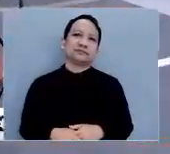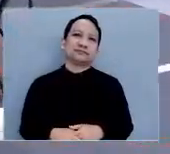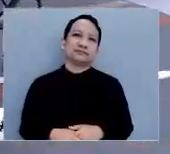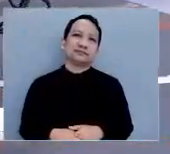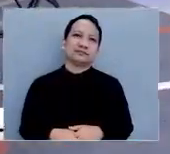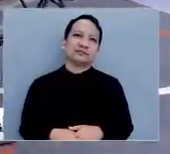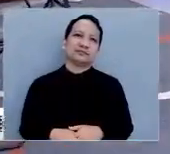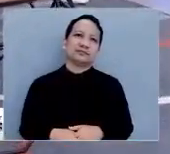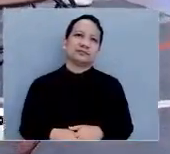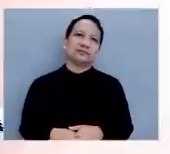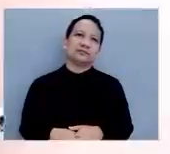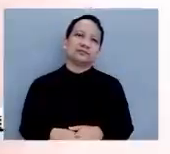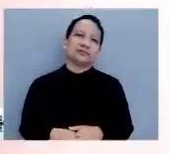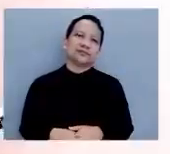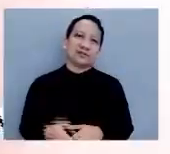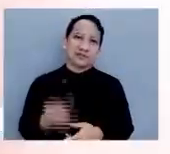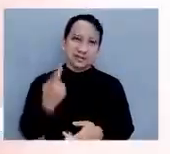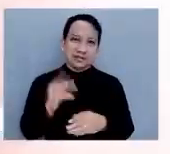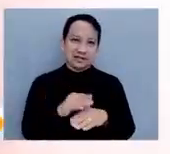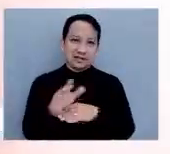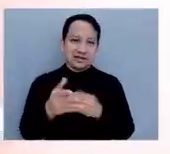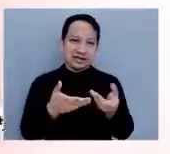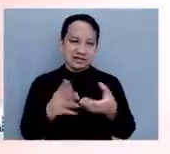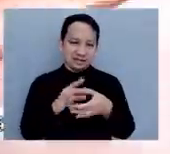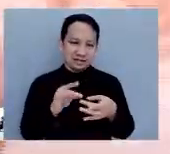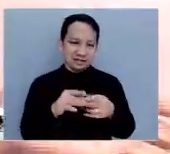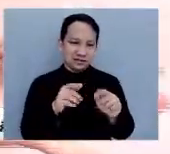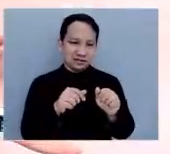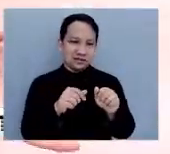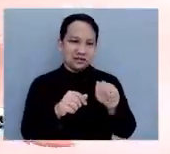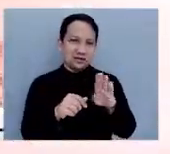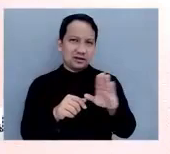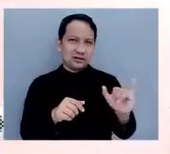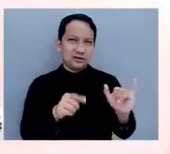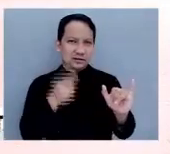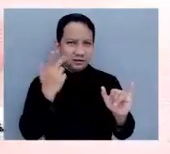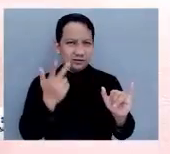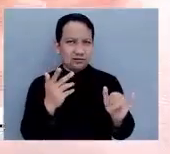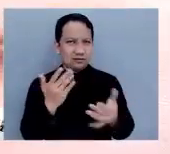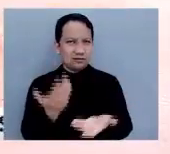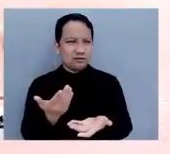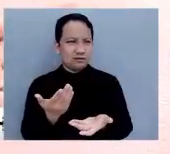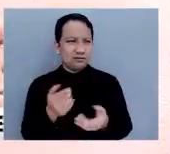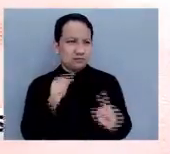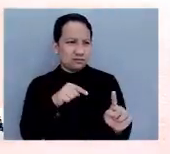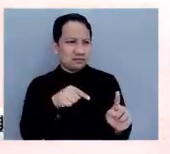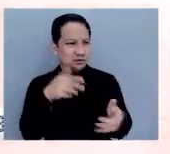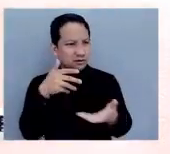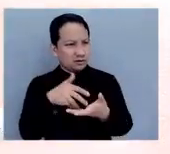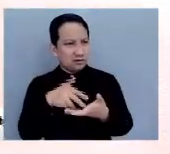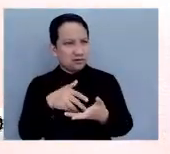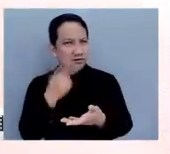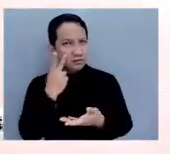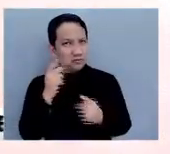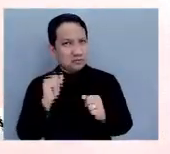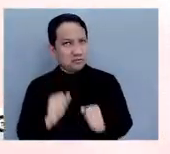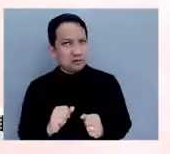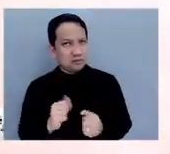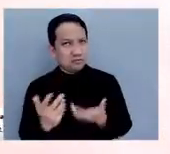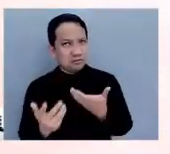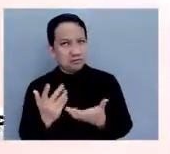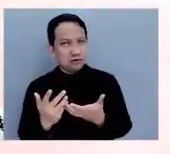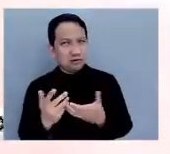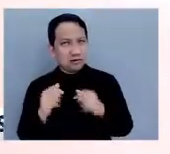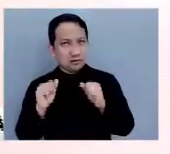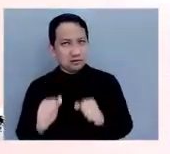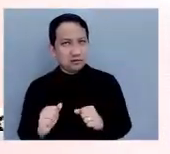kami dito. Narinig naman natin yung storya ni Abby. Tatanong ko sa'yo, sa iyong pag-aaral, posible ba talagang